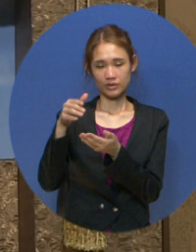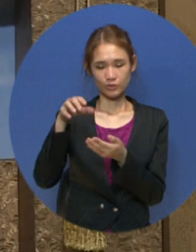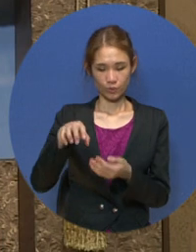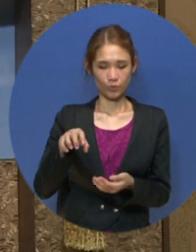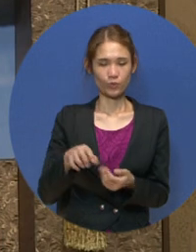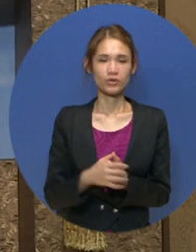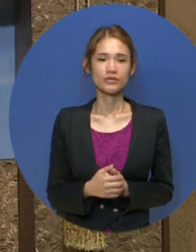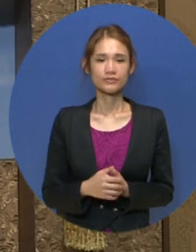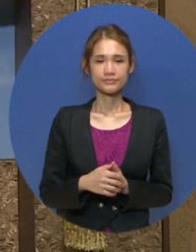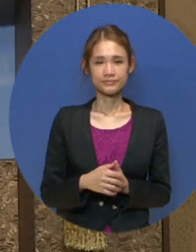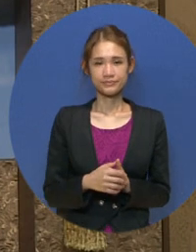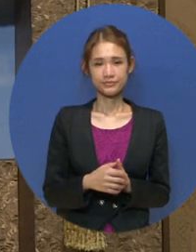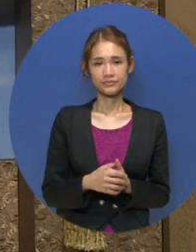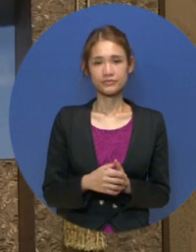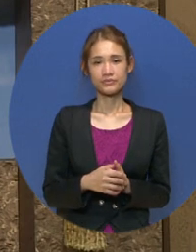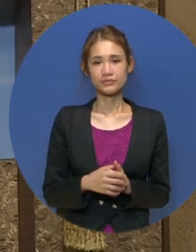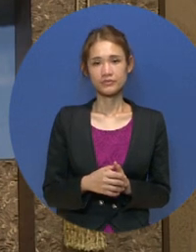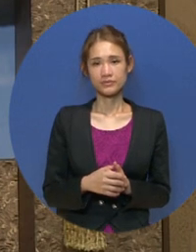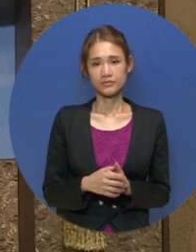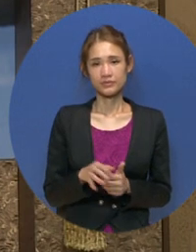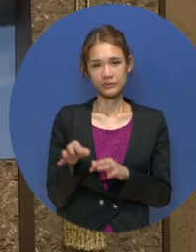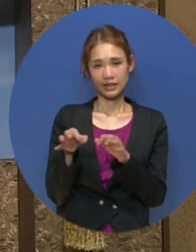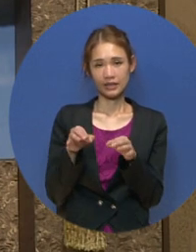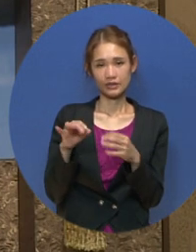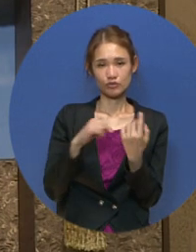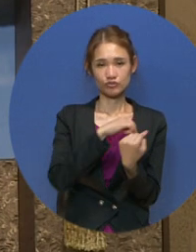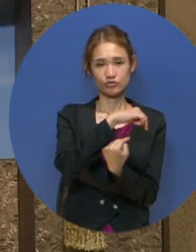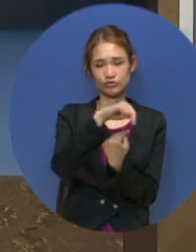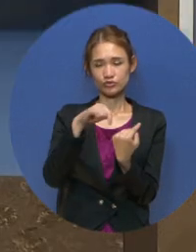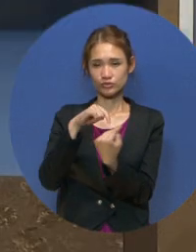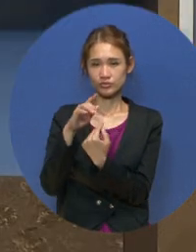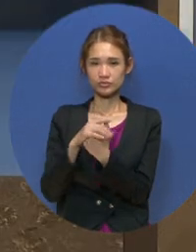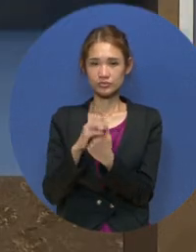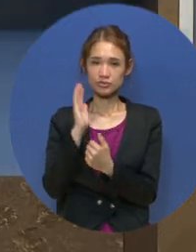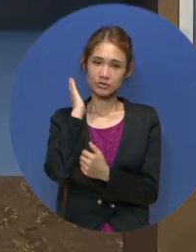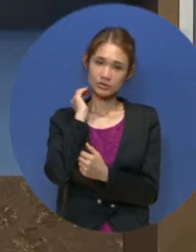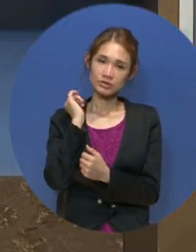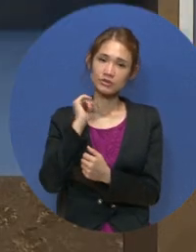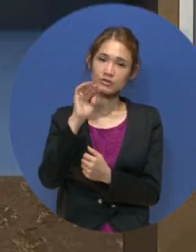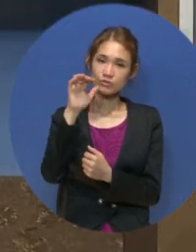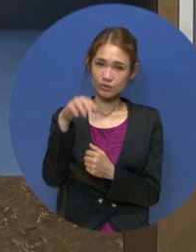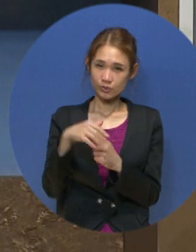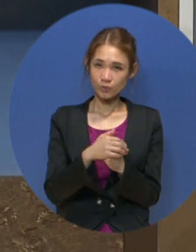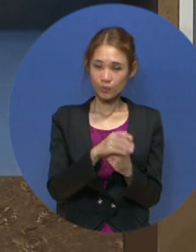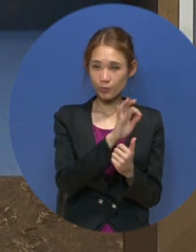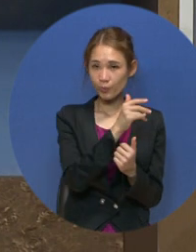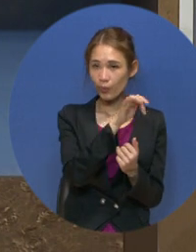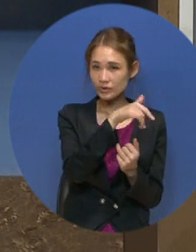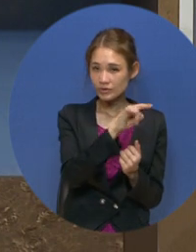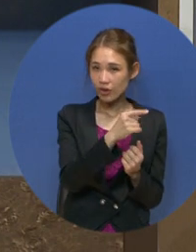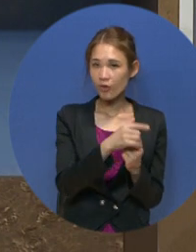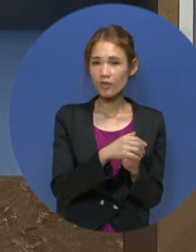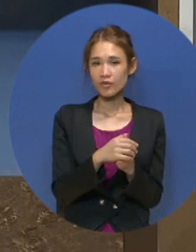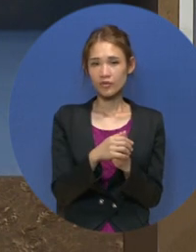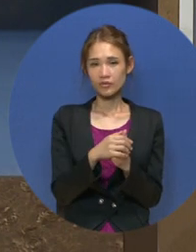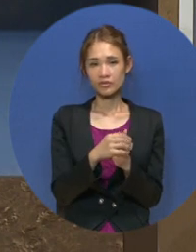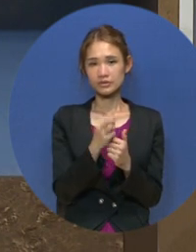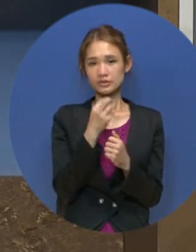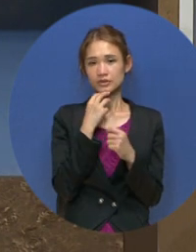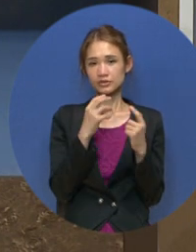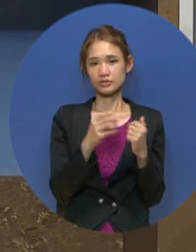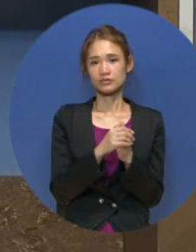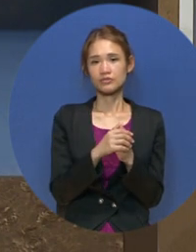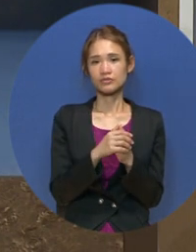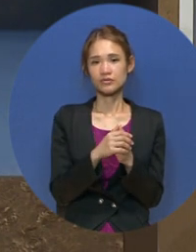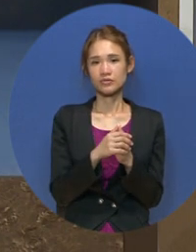장소로 저희가 오프라인 매장이 운영되고 있습니다. 네. 그런데 이제 또 의정부에 있고 포천에 있고 또 네. 서울에 계시고